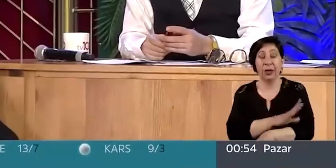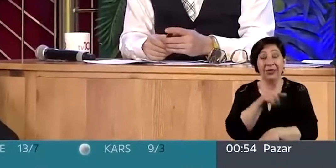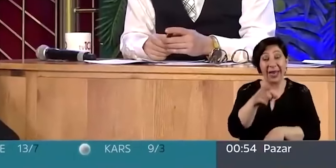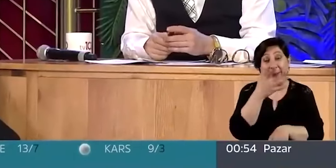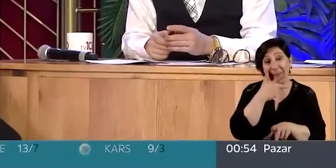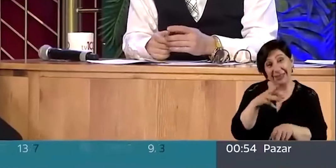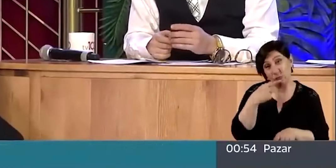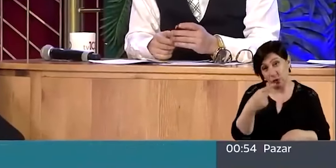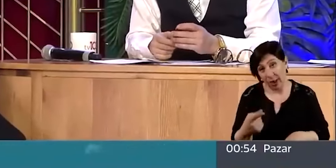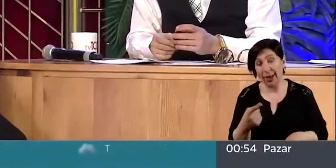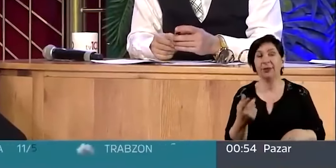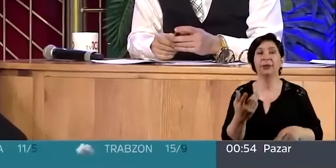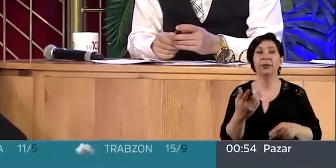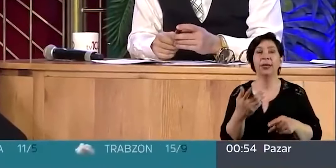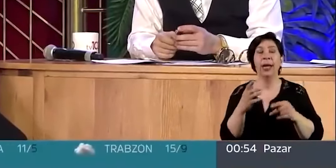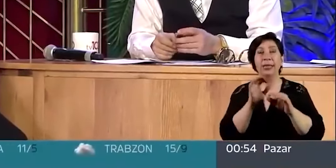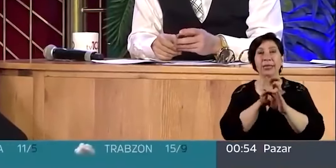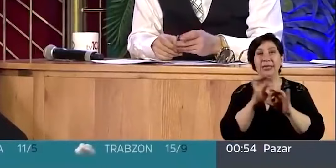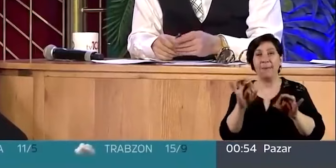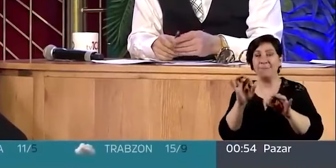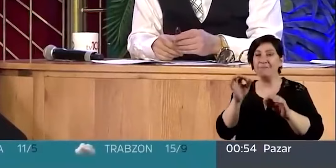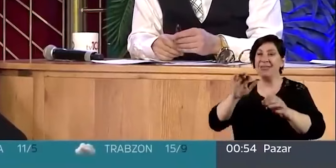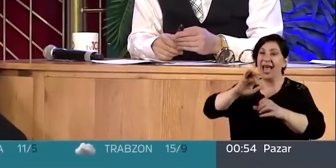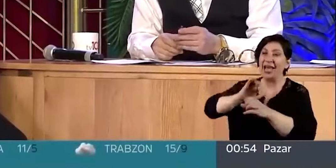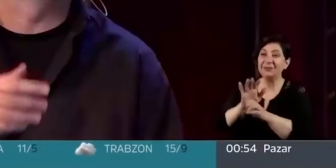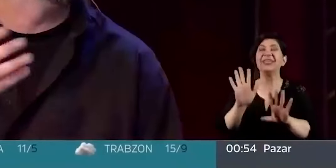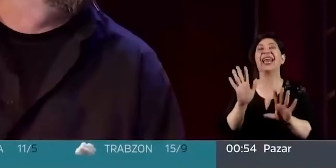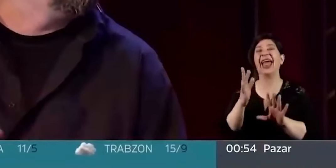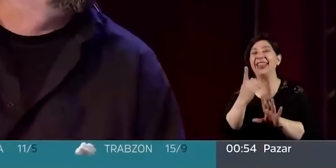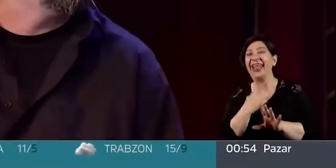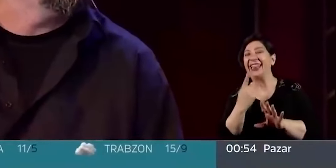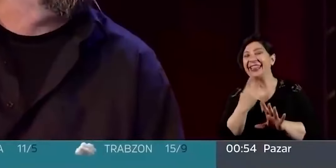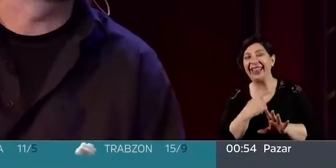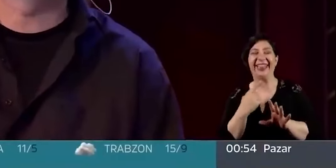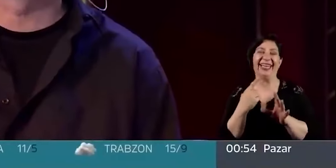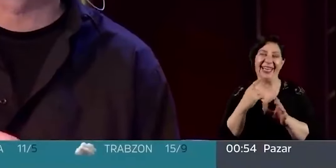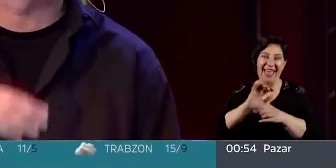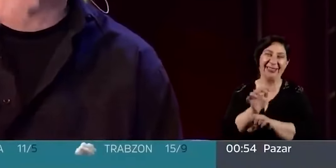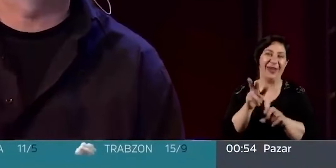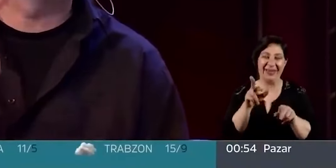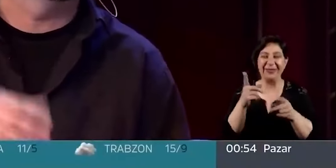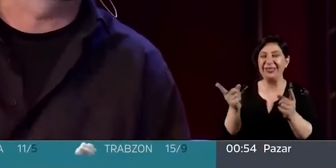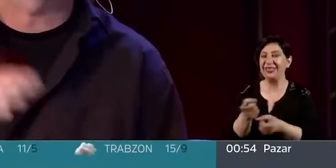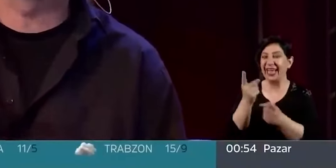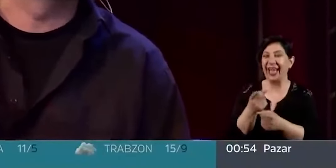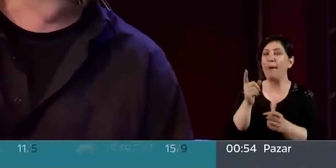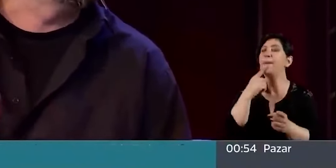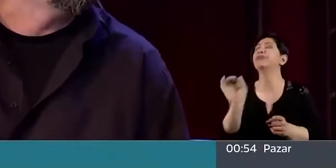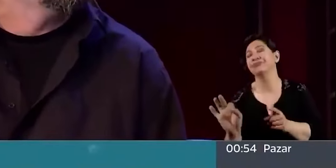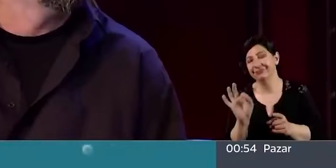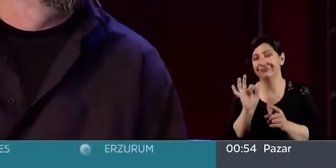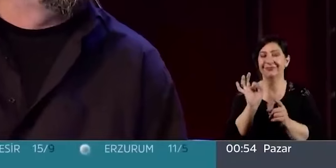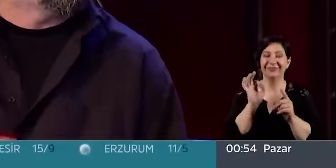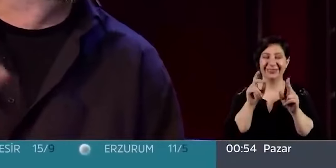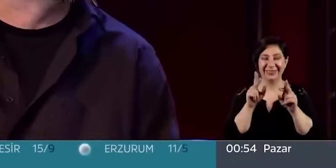sevinirim. Biraz şeyimdir böyle... Tam gömme değil de gönül ala ala gömme diyorum ben buna. Yani birine şaka yapıp üstünden çok tatlısın falan